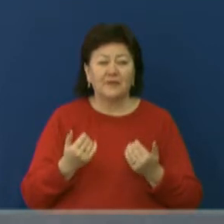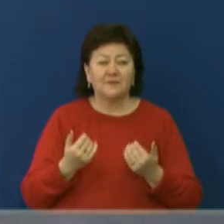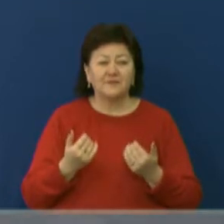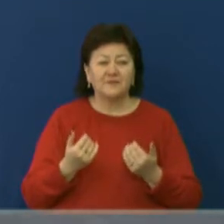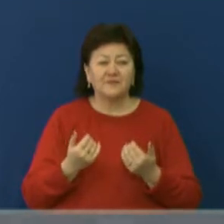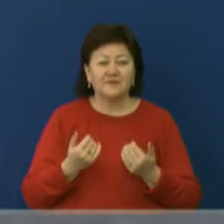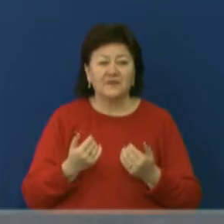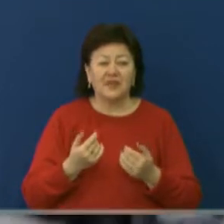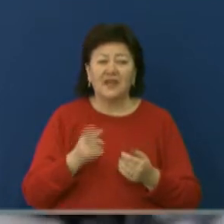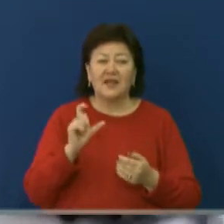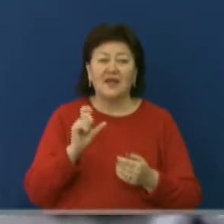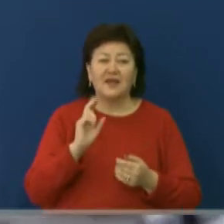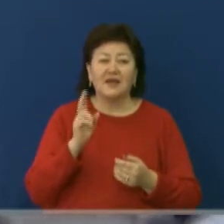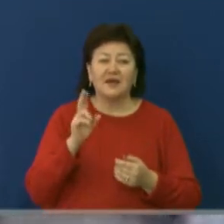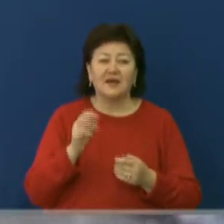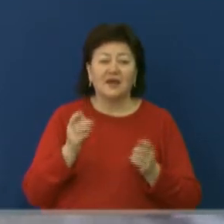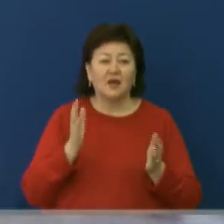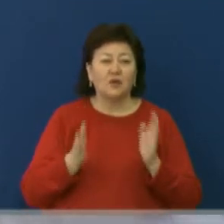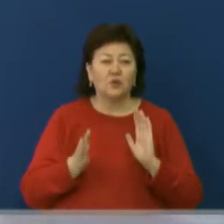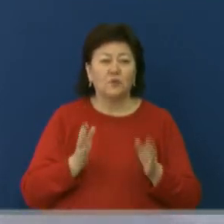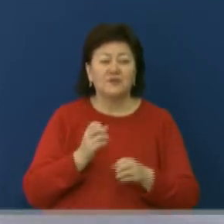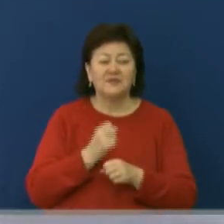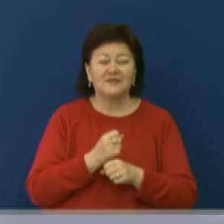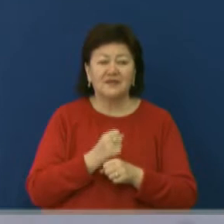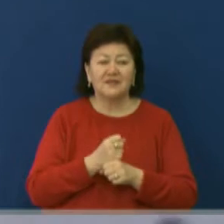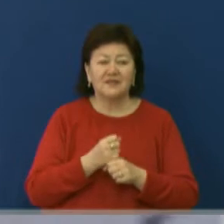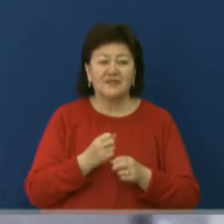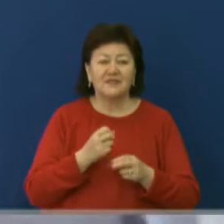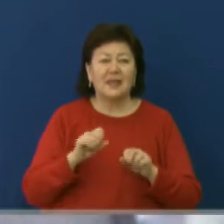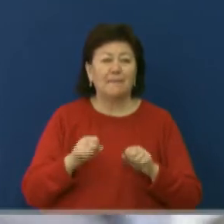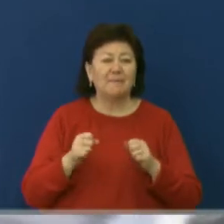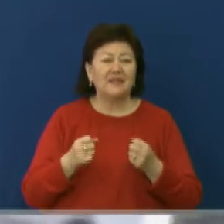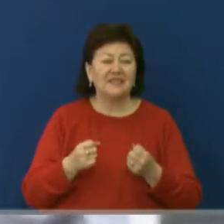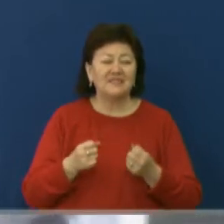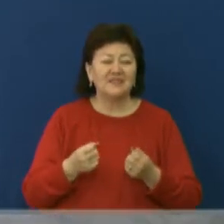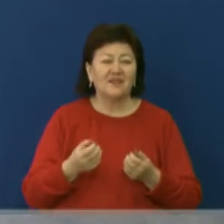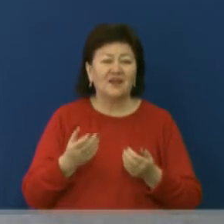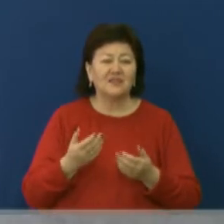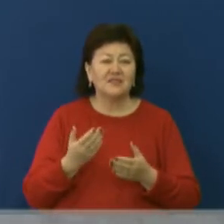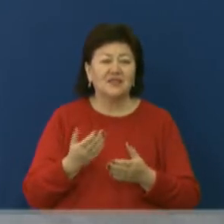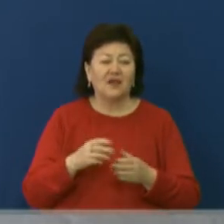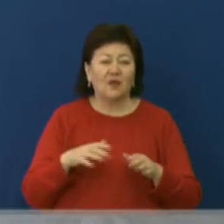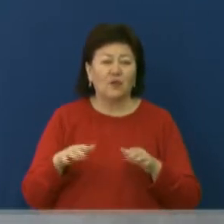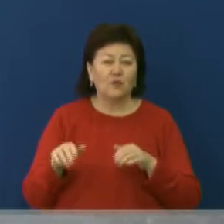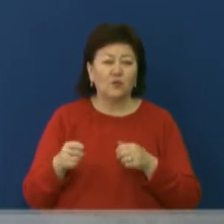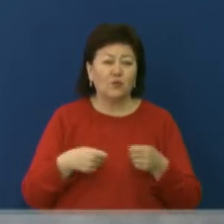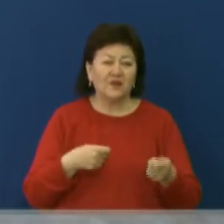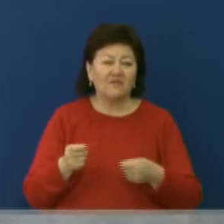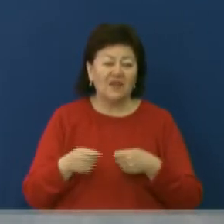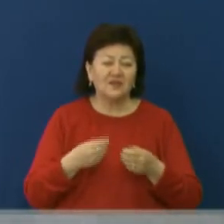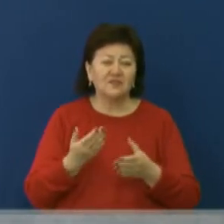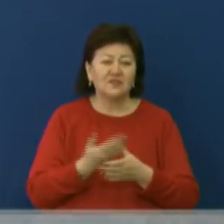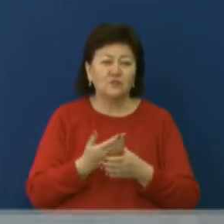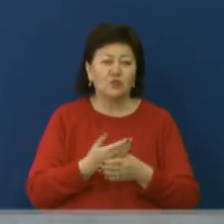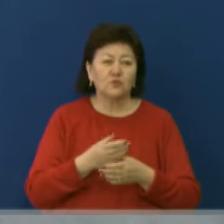механизма. Эко-робот, изготовленный из пластиковых бутылок и труб, управляется с помощью аэросъемки. Благодаря этому подвижный плавающий